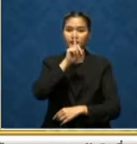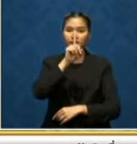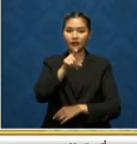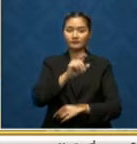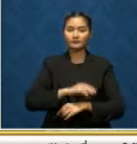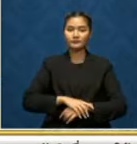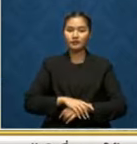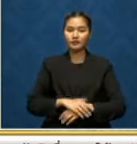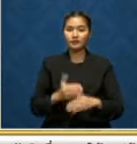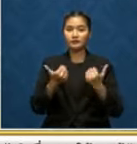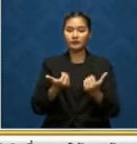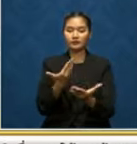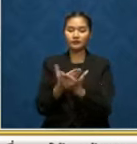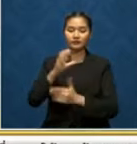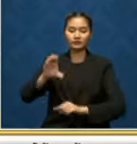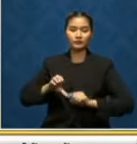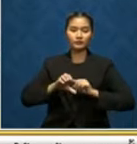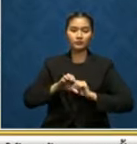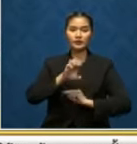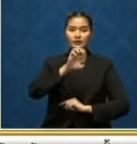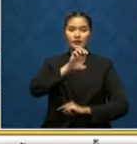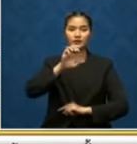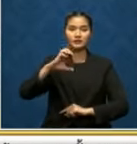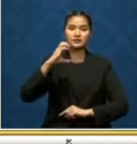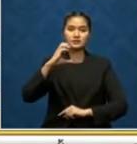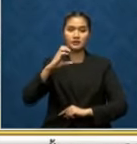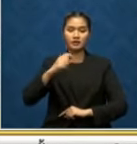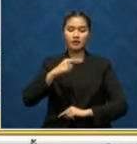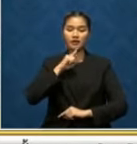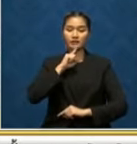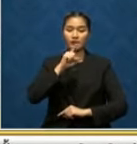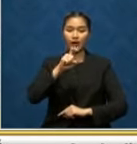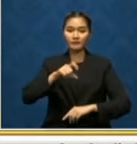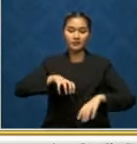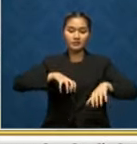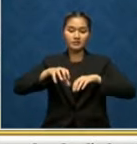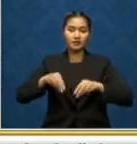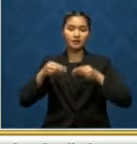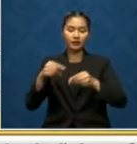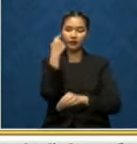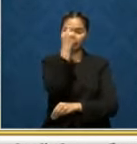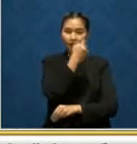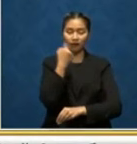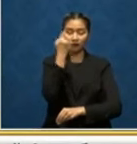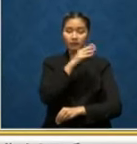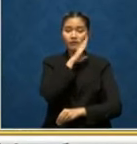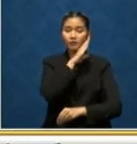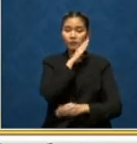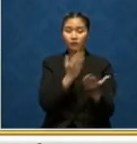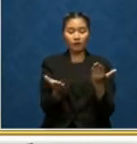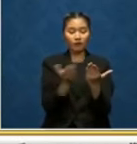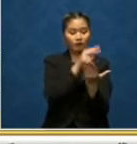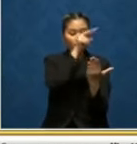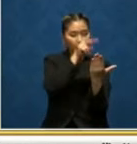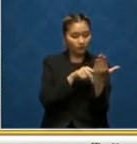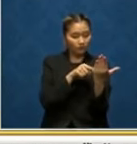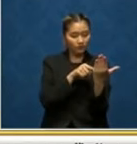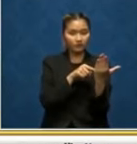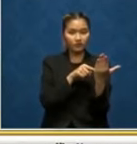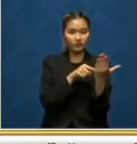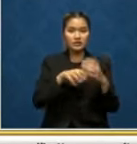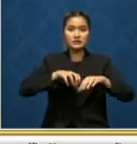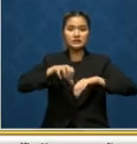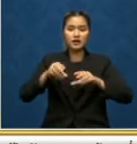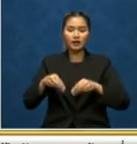กองทุน eecนะคะมีการจัดการให้กับใครบ้างถ้าเราไปดูนะคะในรายงานเราก็จะเห็นการจัดการที่